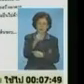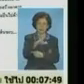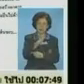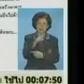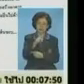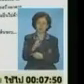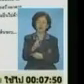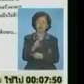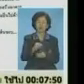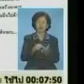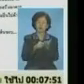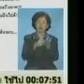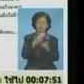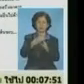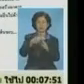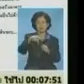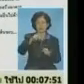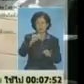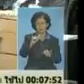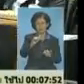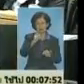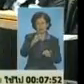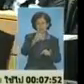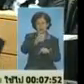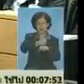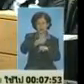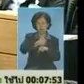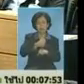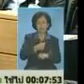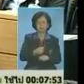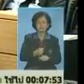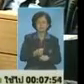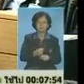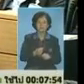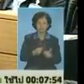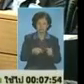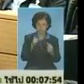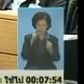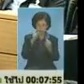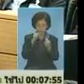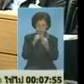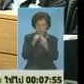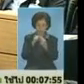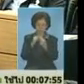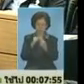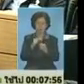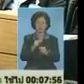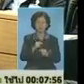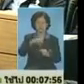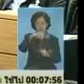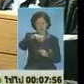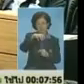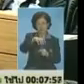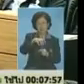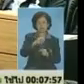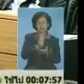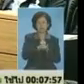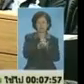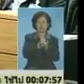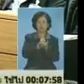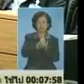พลตำรวจโทธีรยุทธกิติรัตน์ครับผู้บัญชาการสคบแต่ต้องมาถึงครับสำนักงานของผู้ช่วยผบ.ตร.บล.11